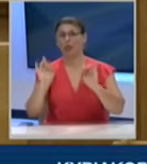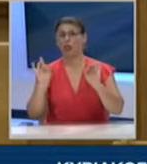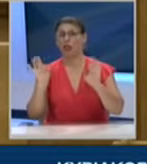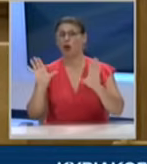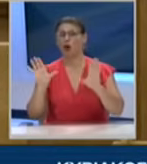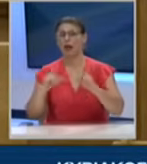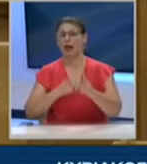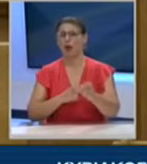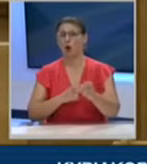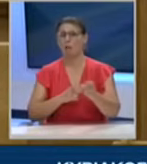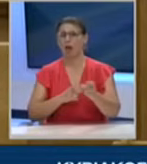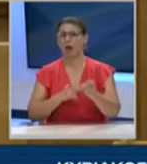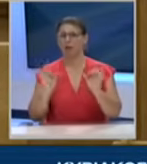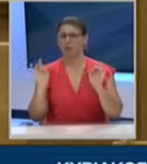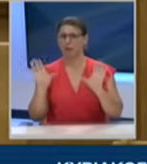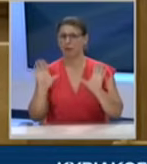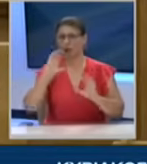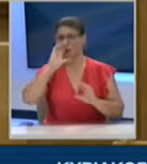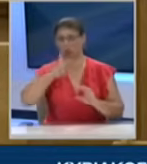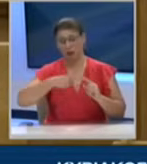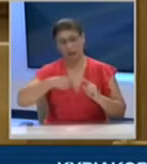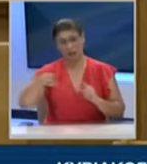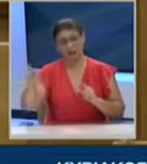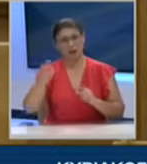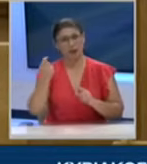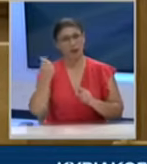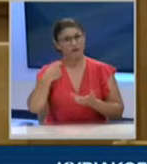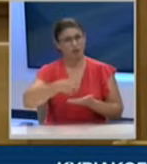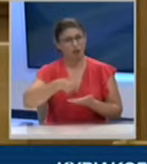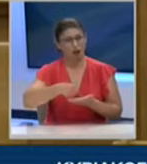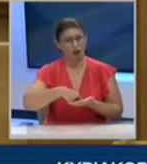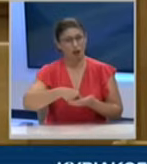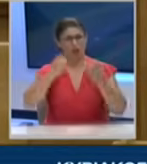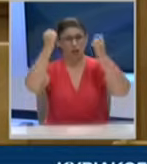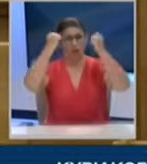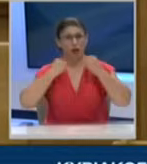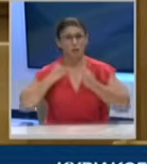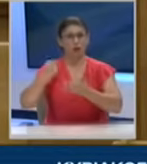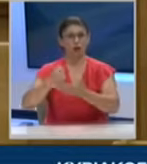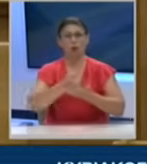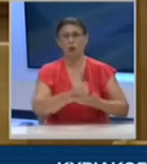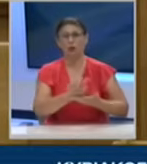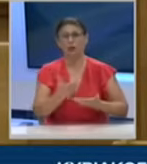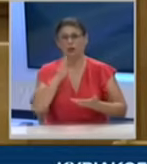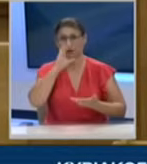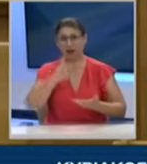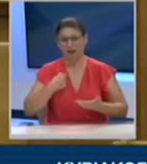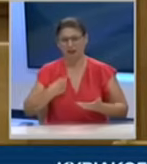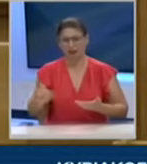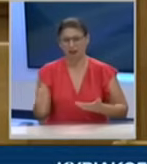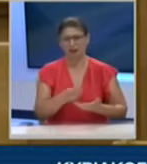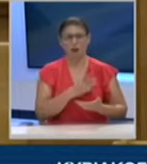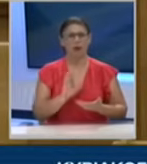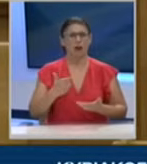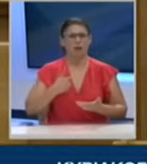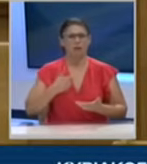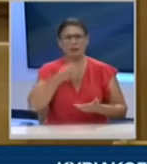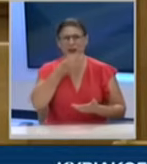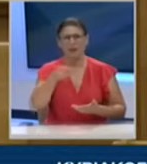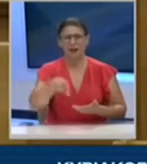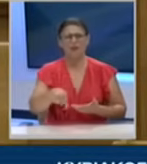Ουκρανία, όχι τζάμπα. Οι Βούλγαροι θα στείλουν, αλλά με λεφτά θα αποζημιωθούν. Αυτές είναι οι διαφορές μας. Αυτά λέμε και